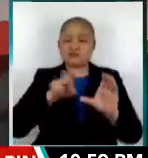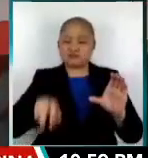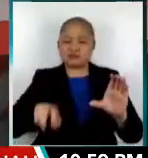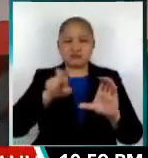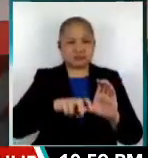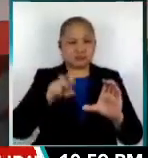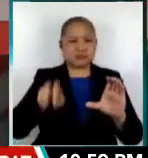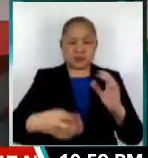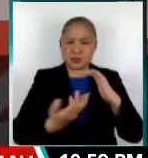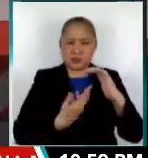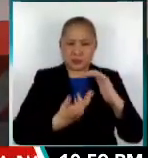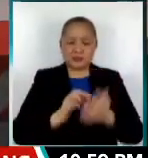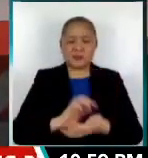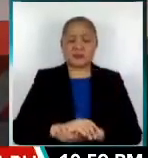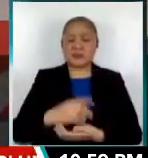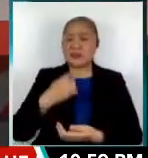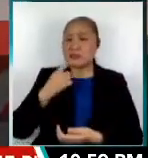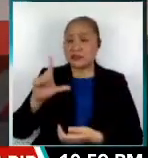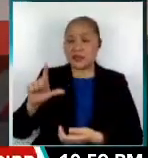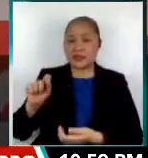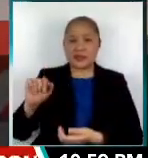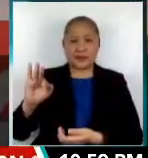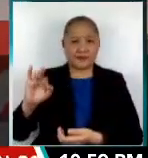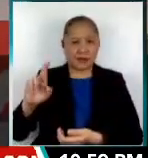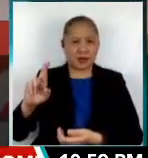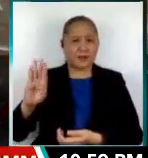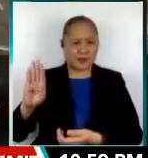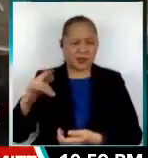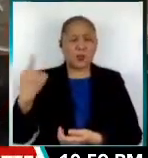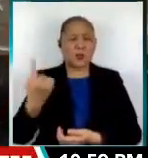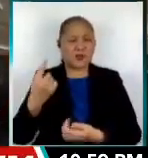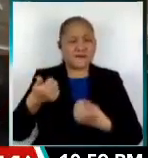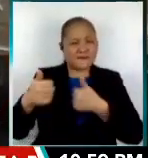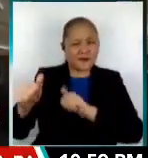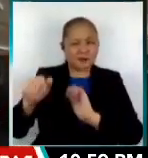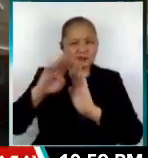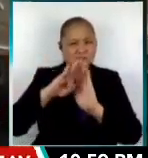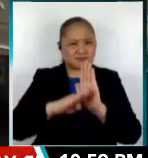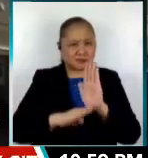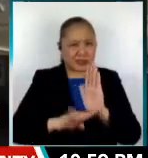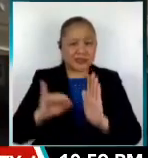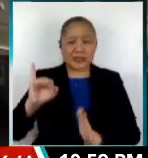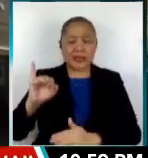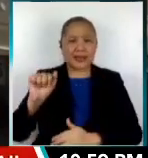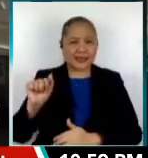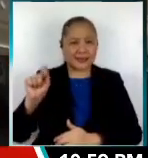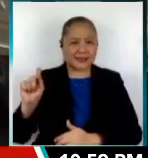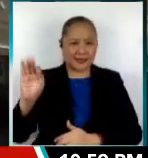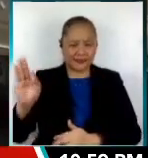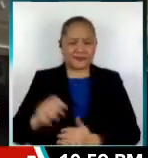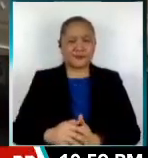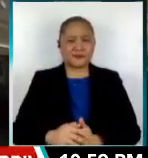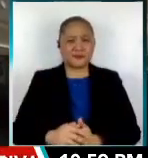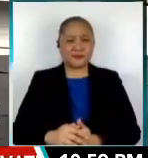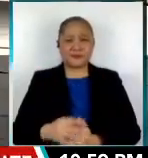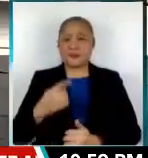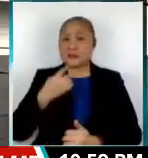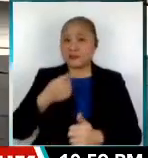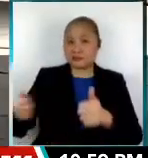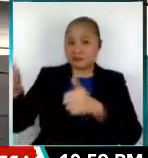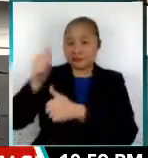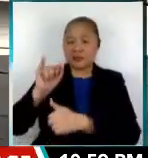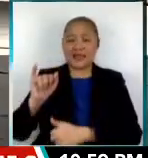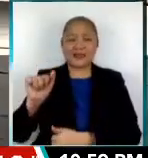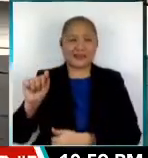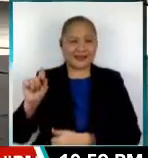naman ng LTFRB, sumusunod lang sila sa guidelines ng Interagency Task Force. Ayon kay IATF Chairperson at Health